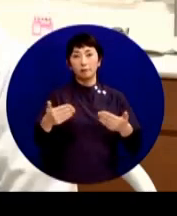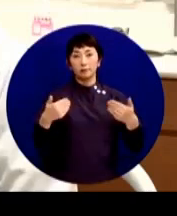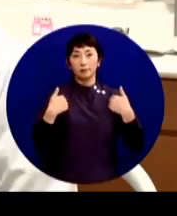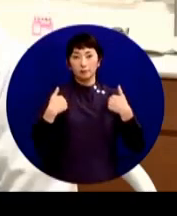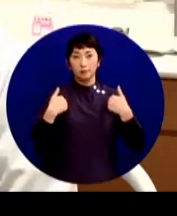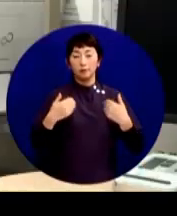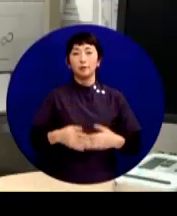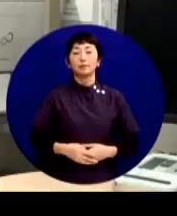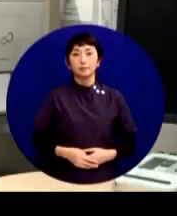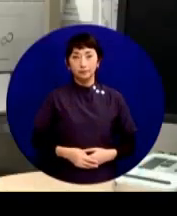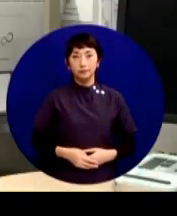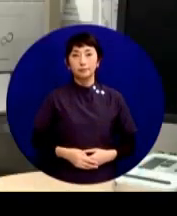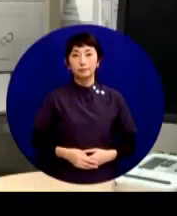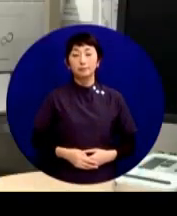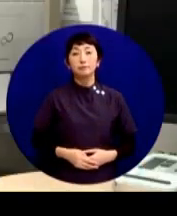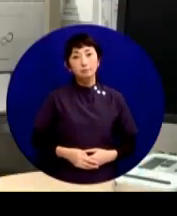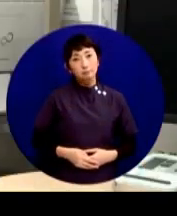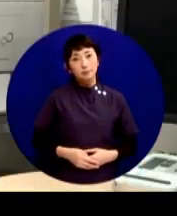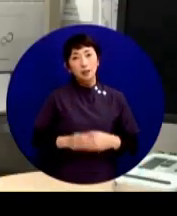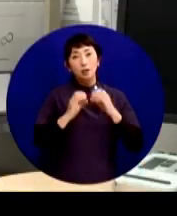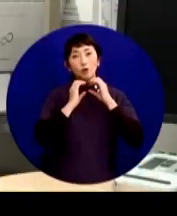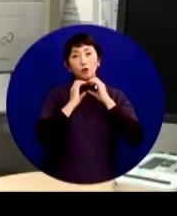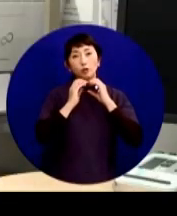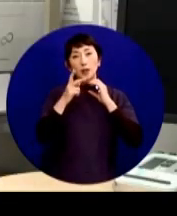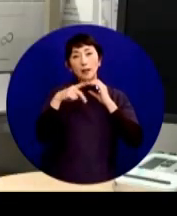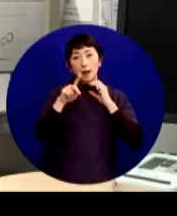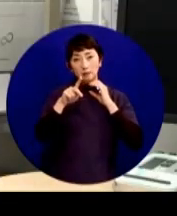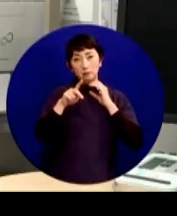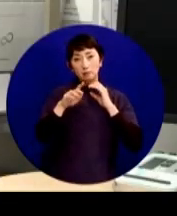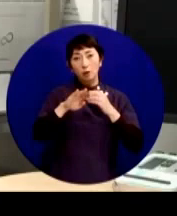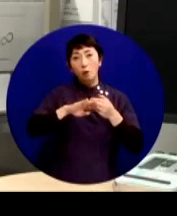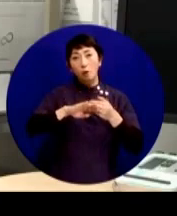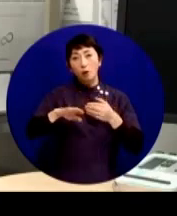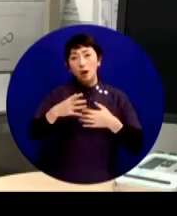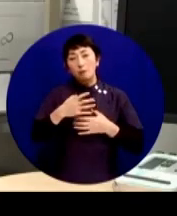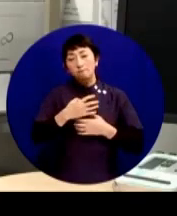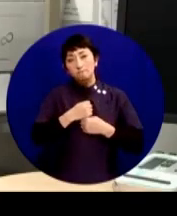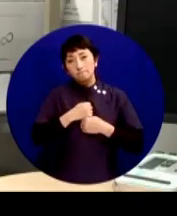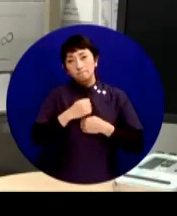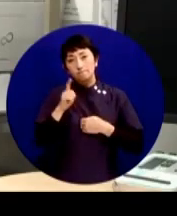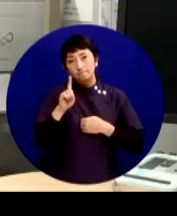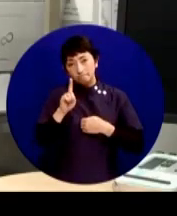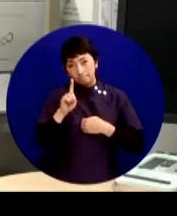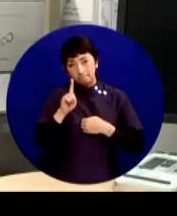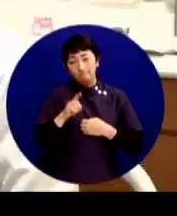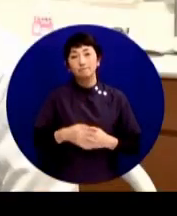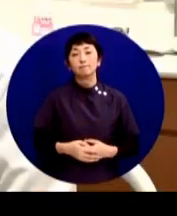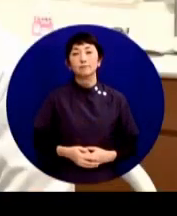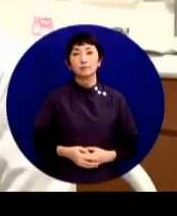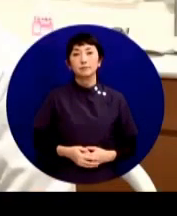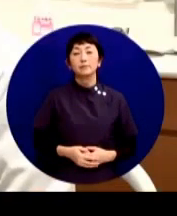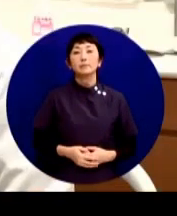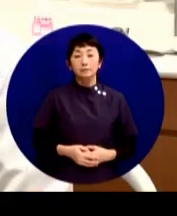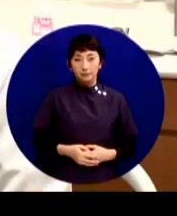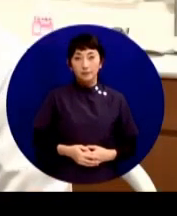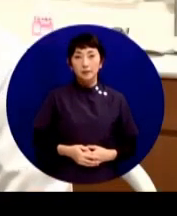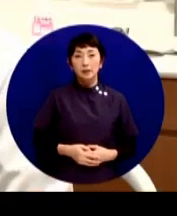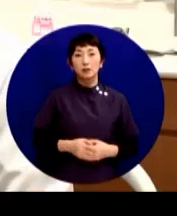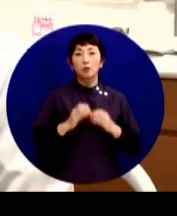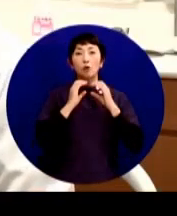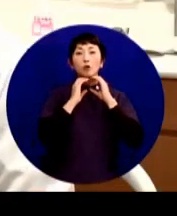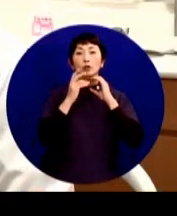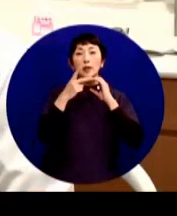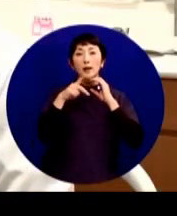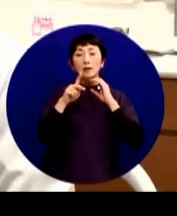。 甲状腺がんについて他に注意点はありますか。 はい、この治りやすい甲